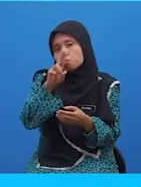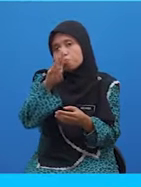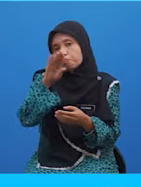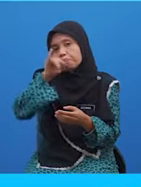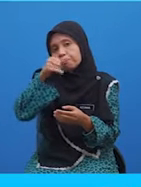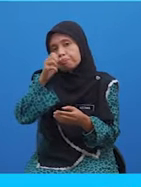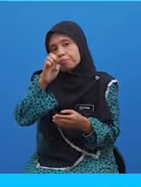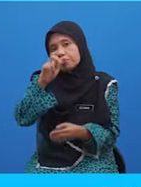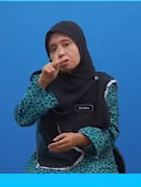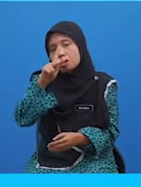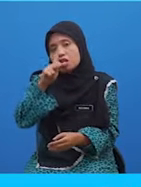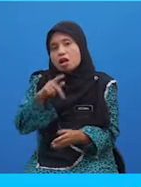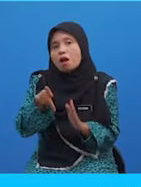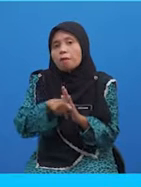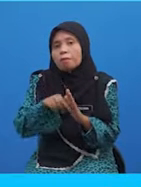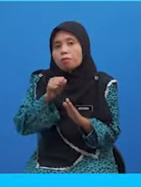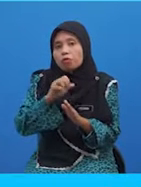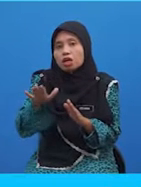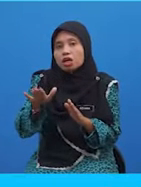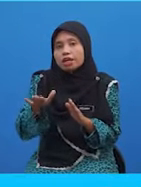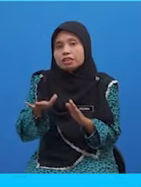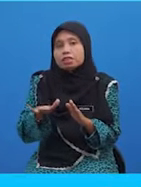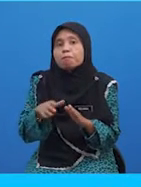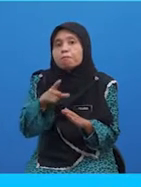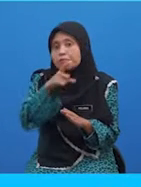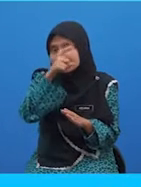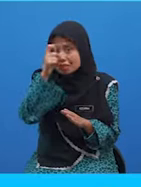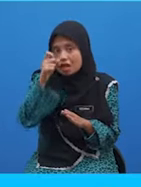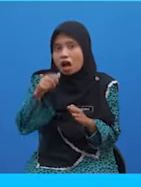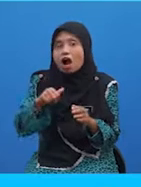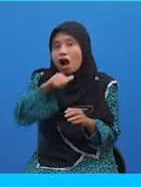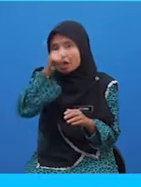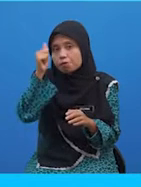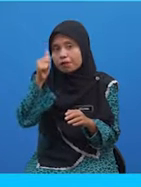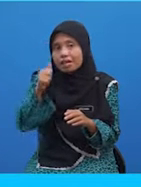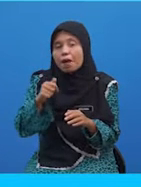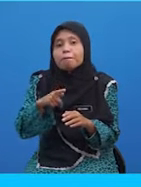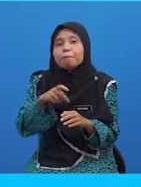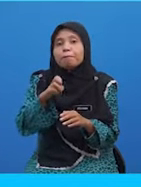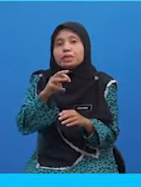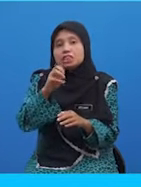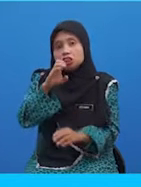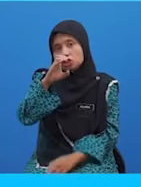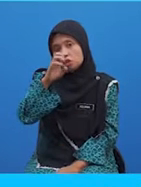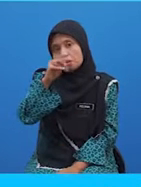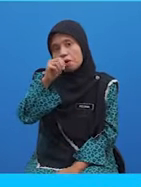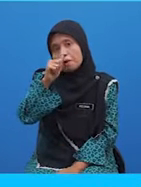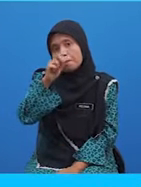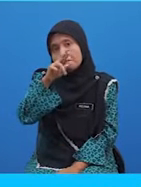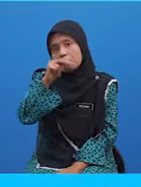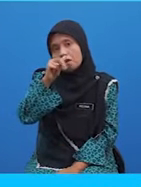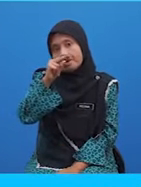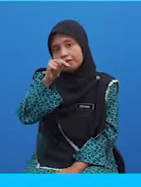ialah aktiviti pembuangan sisa toksik ini mengakibatkan pencemaran sungai. Contoh ayat yang